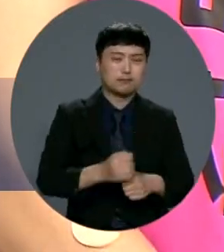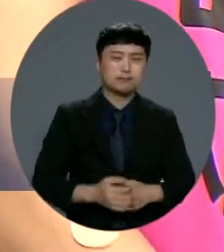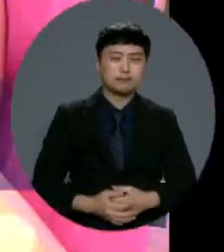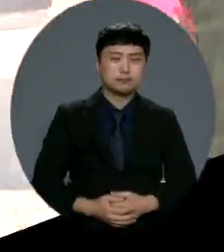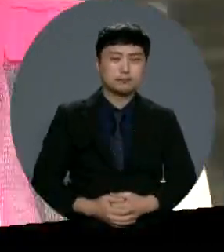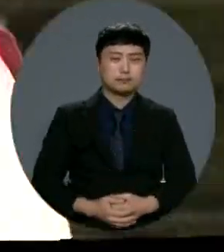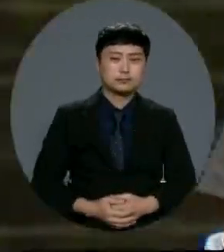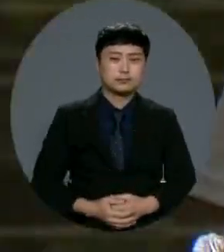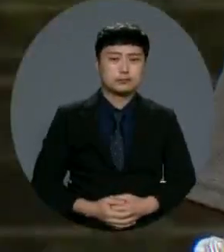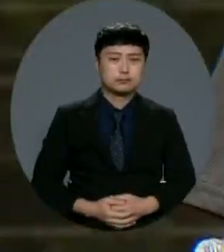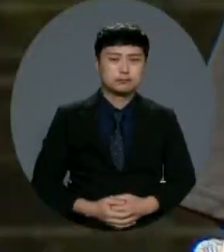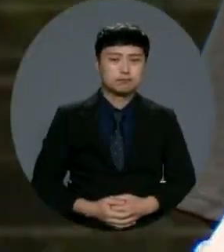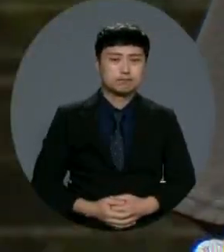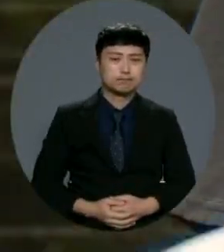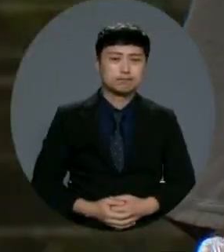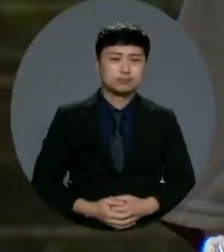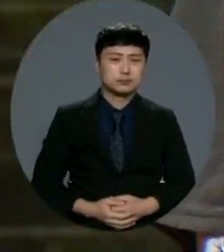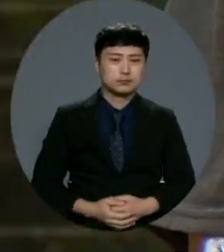있습니다